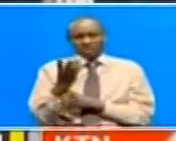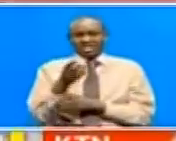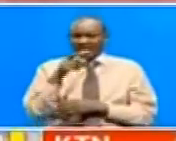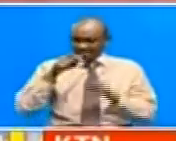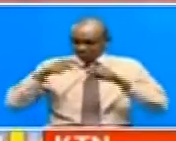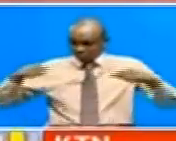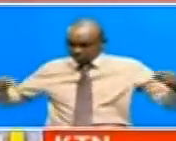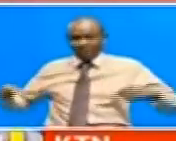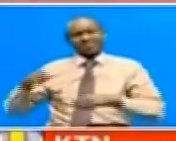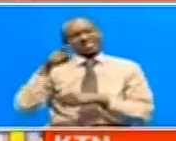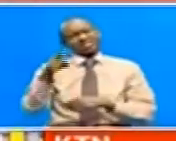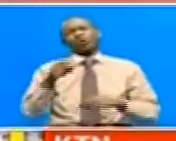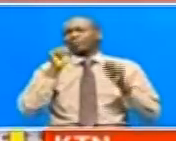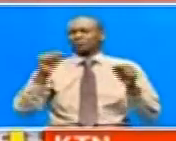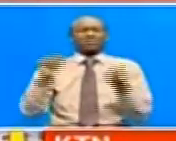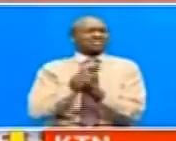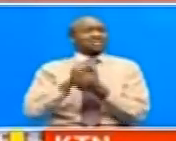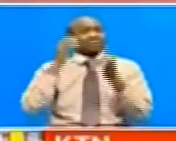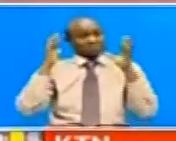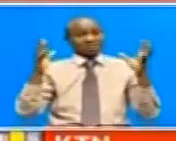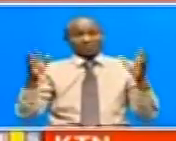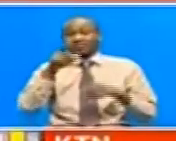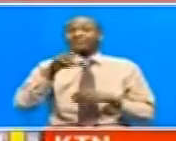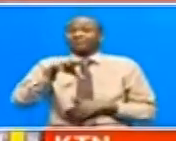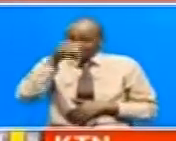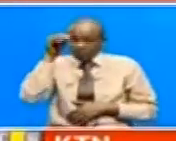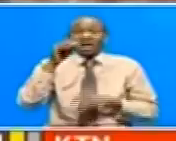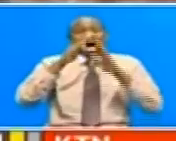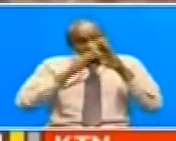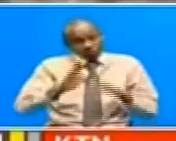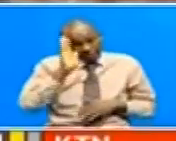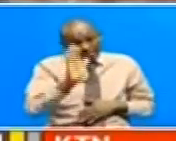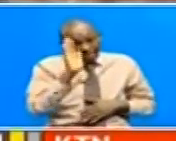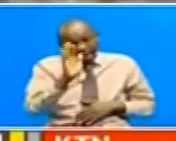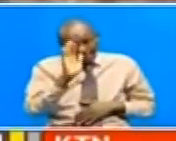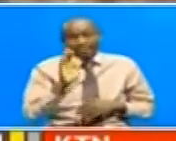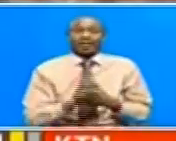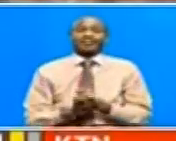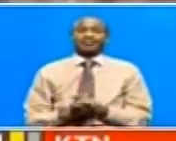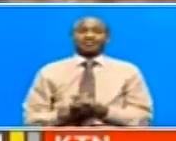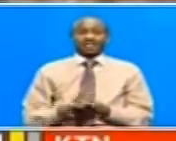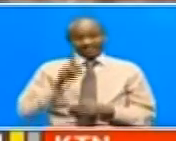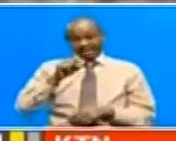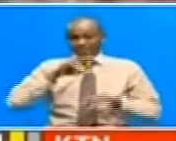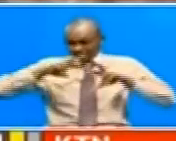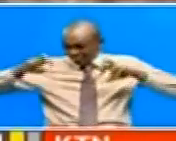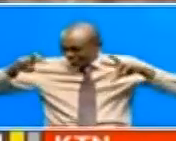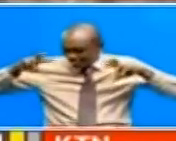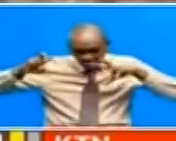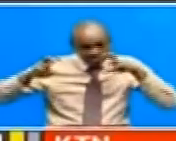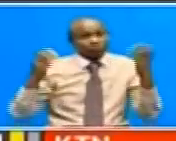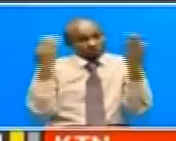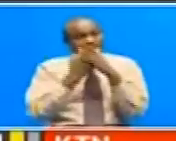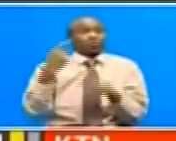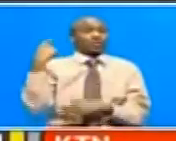ya maangamizi makubwa ambayo polisi wanasema walizipata Bondeni ndani ya nyumba ya Sheikh Mohamed Khalid walipofanya msako usiku wa